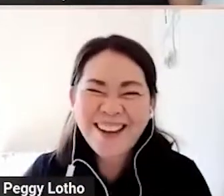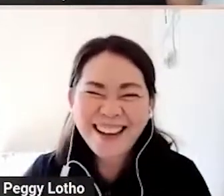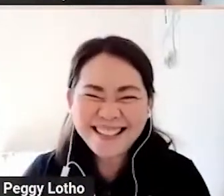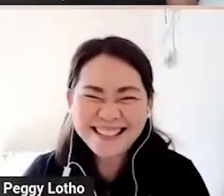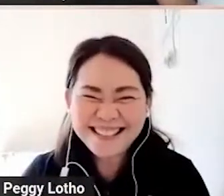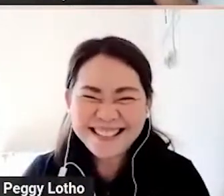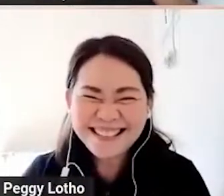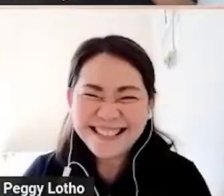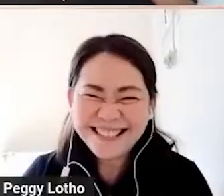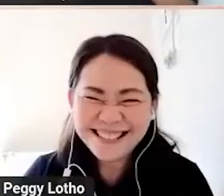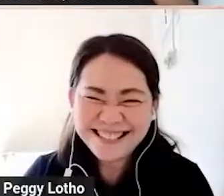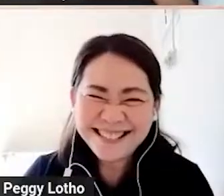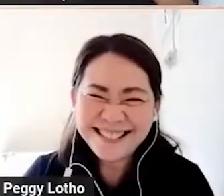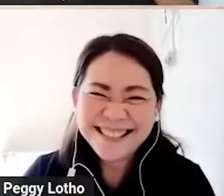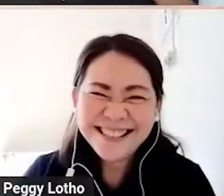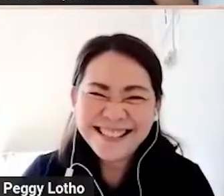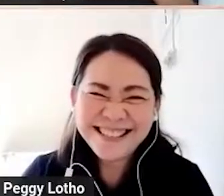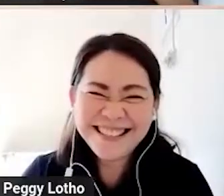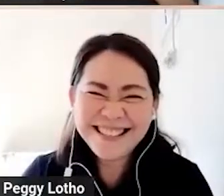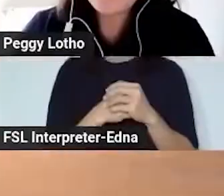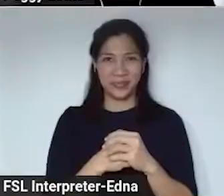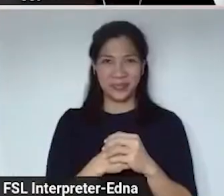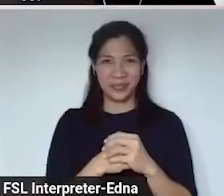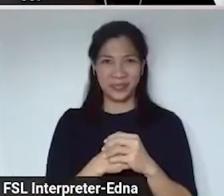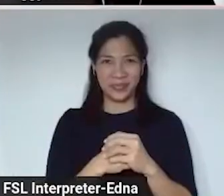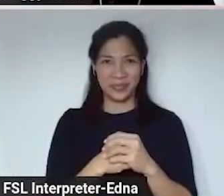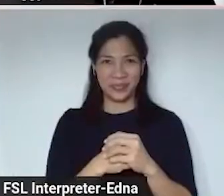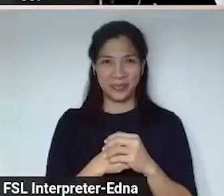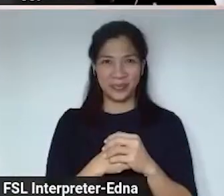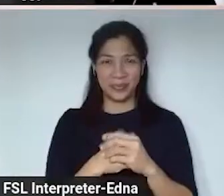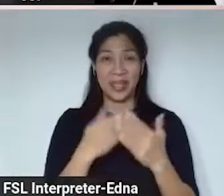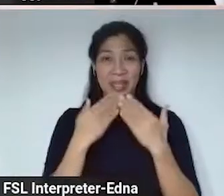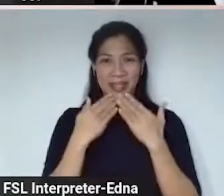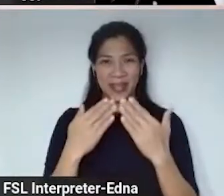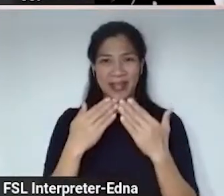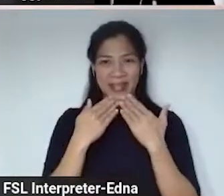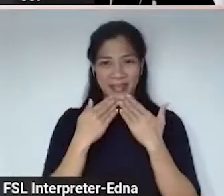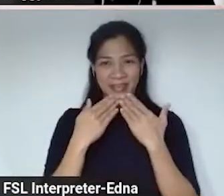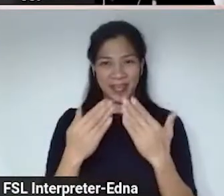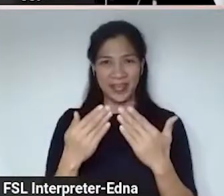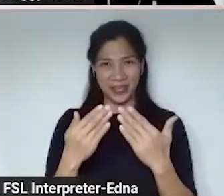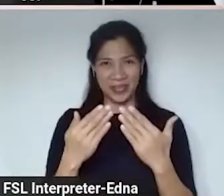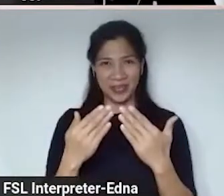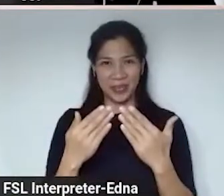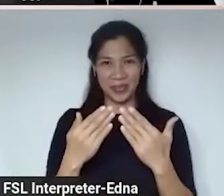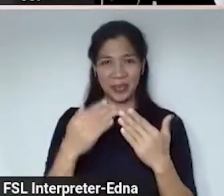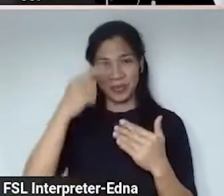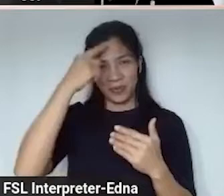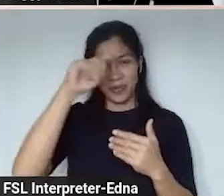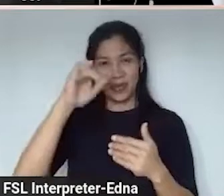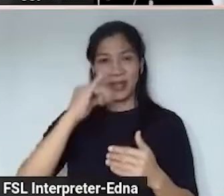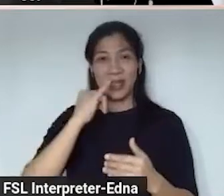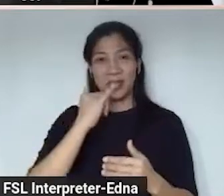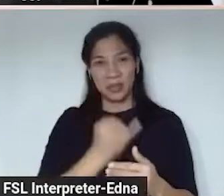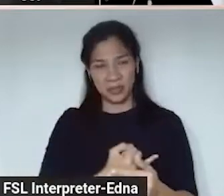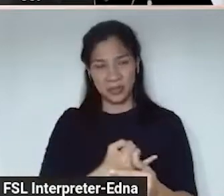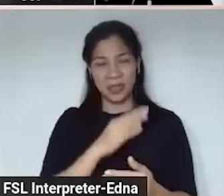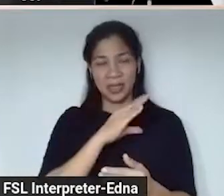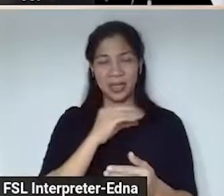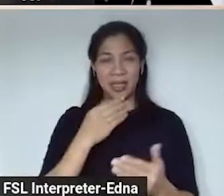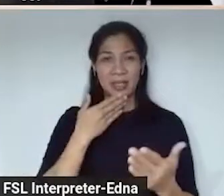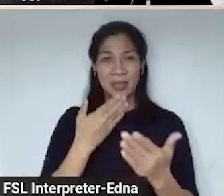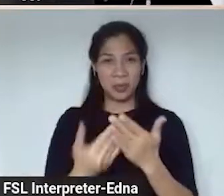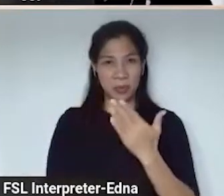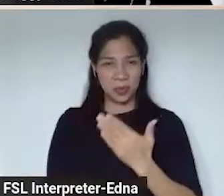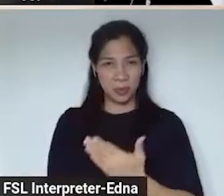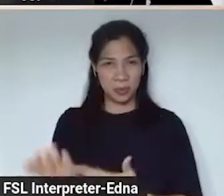Peggy and Miss Edel, thank you very much for that introduction, at magandang umaga, tanghali,